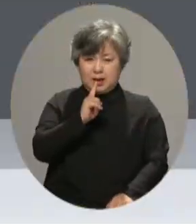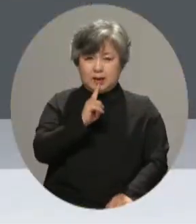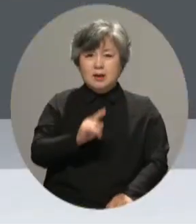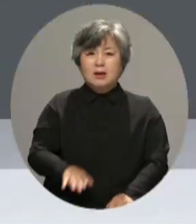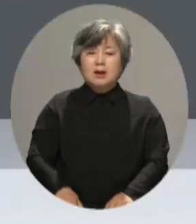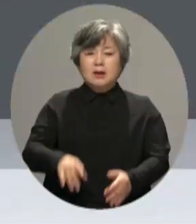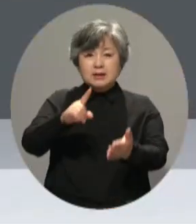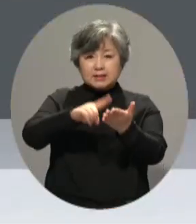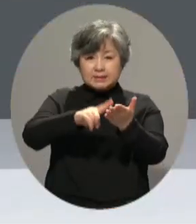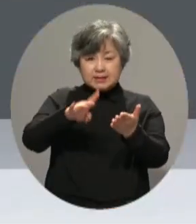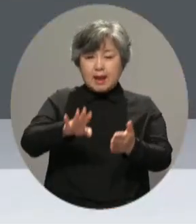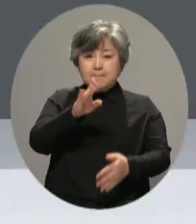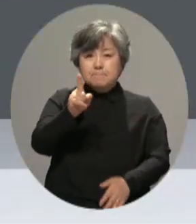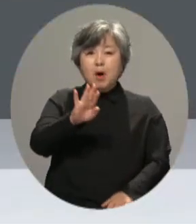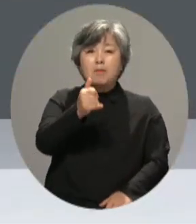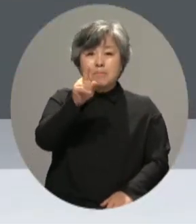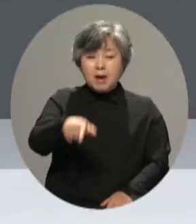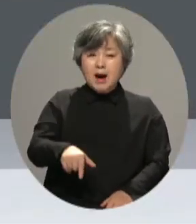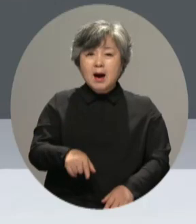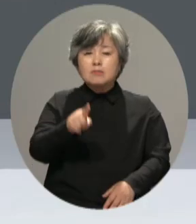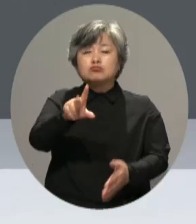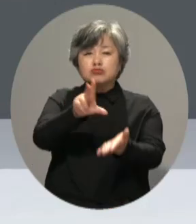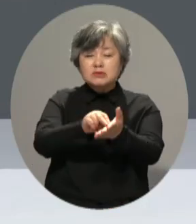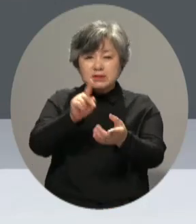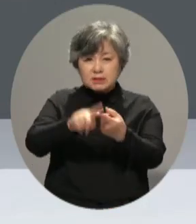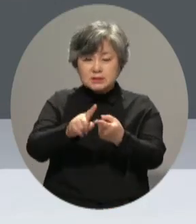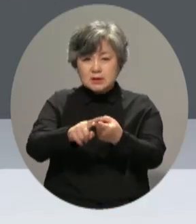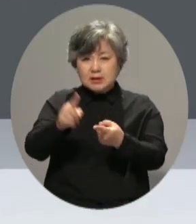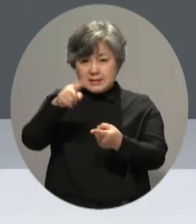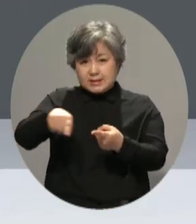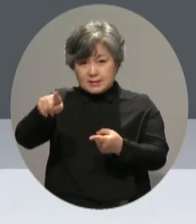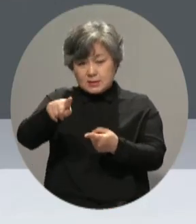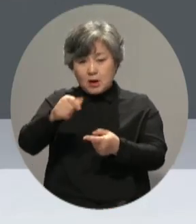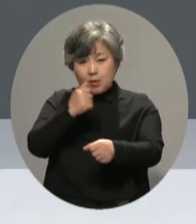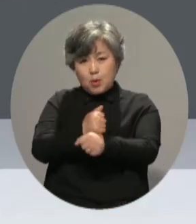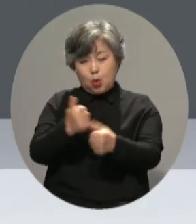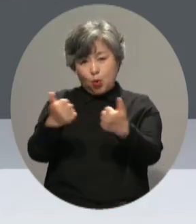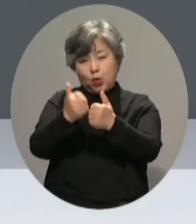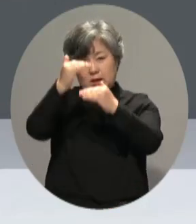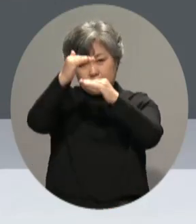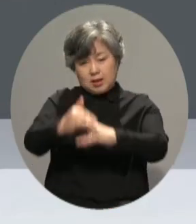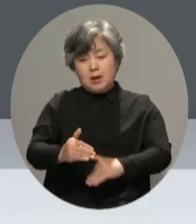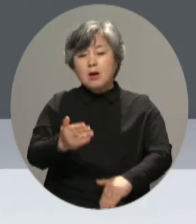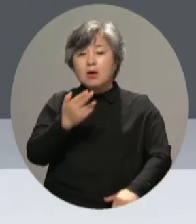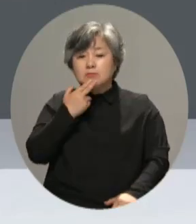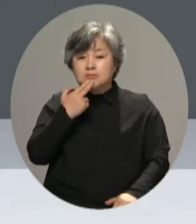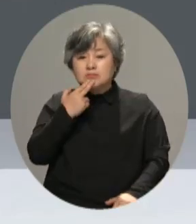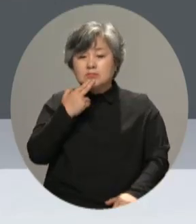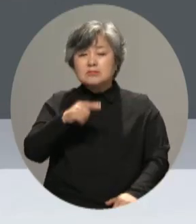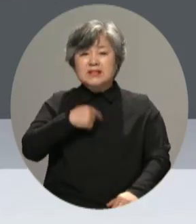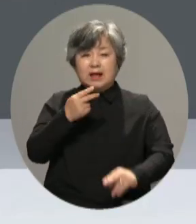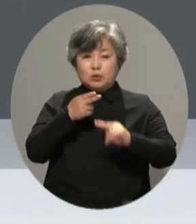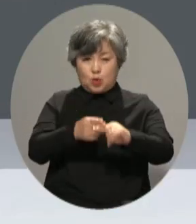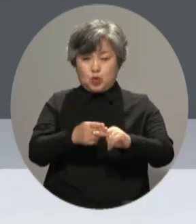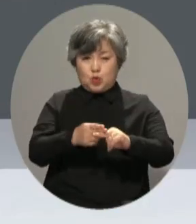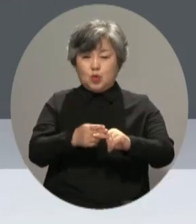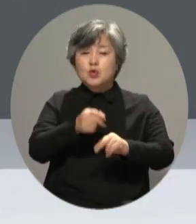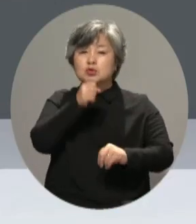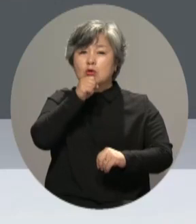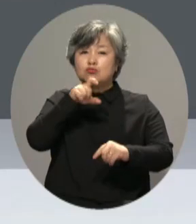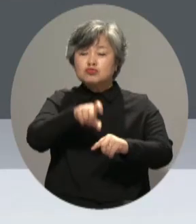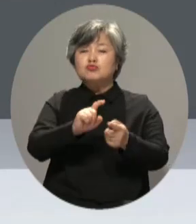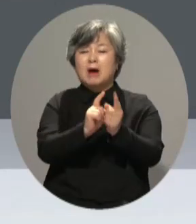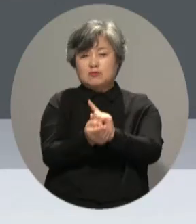세법학 2부 의 특정 문항에서 채 정 위원이 정해진 회의 절차를 거치지 않은 채 단독으로 채점 기준을